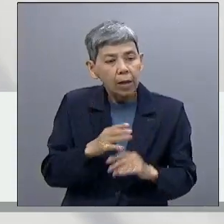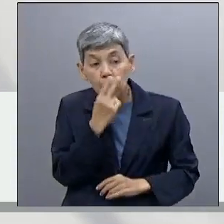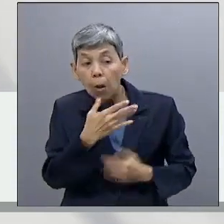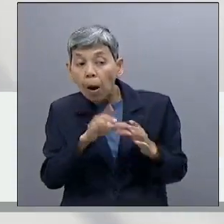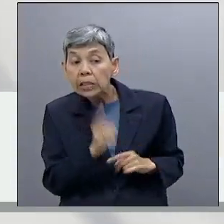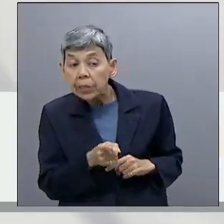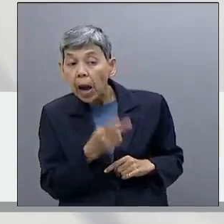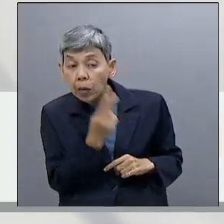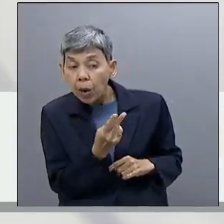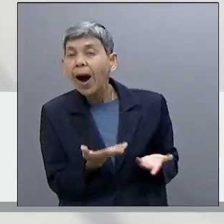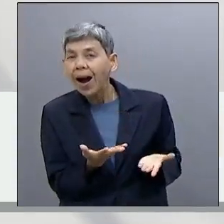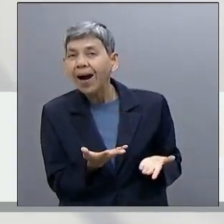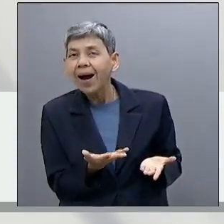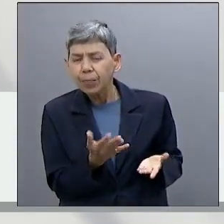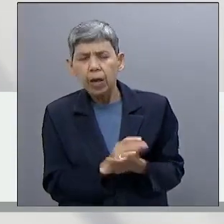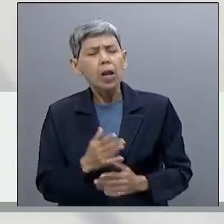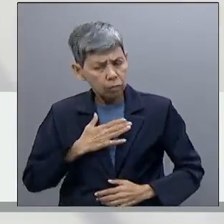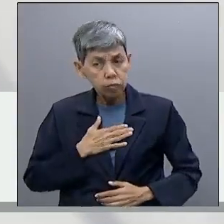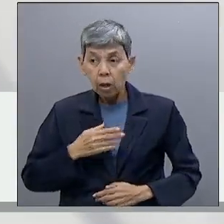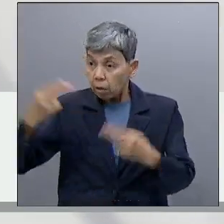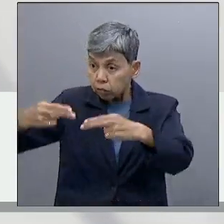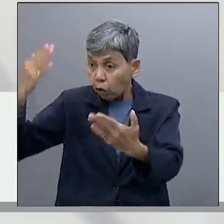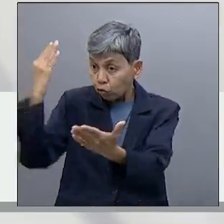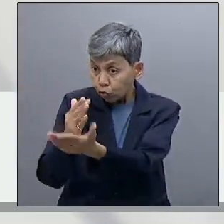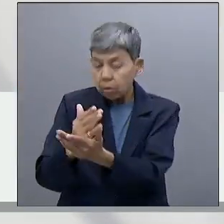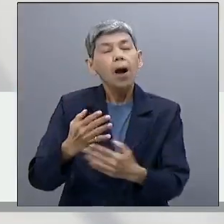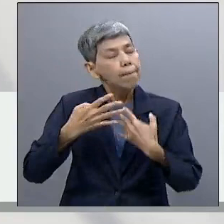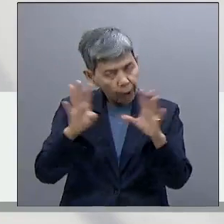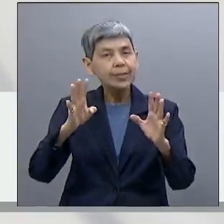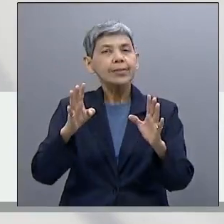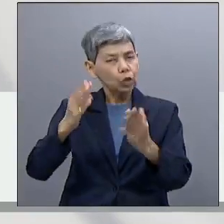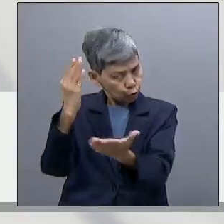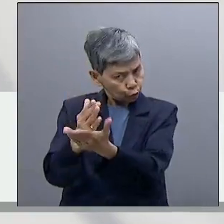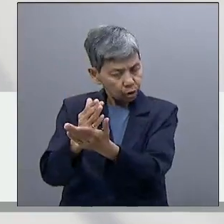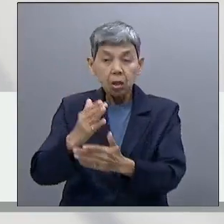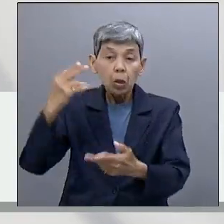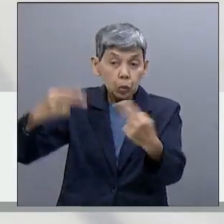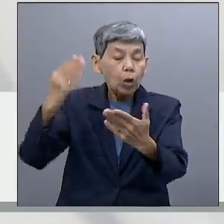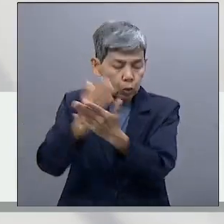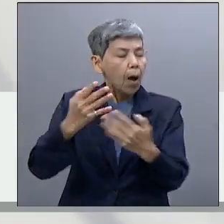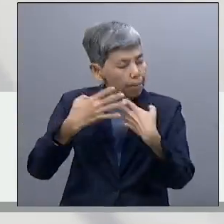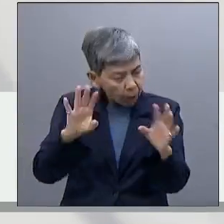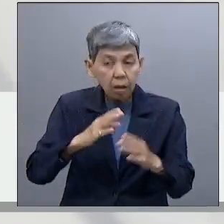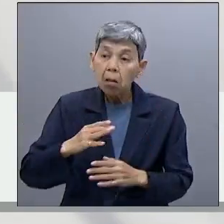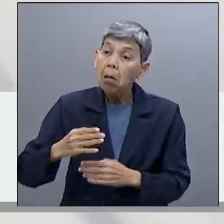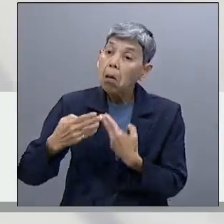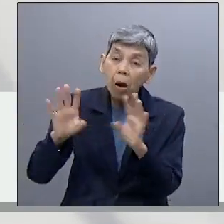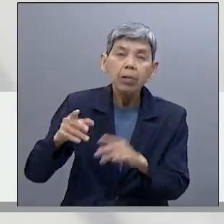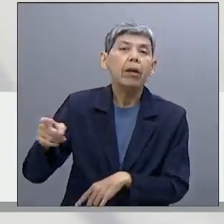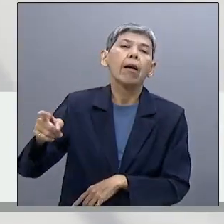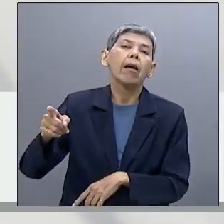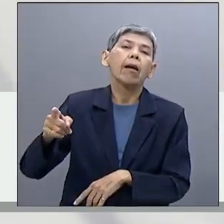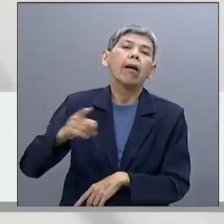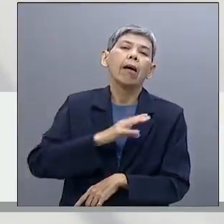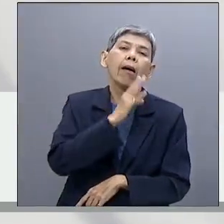ย ค ่ ะ ใช่มั้ยเพราะเขาบอกว่าถ้าปลอดภัยนี่จะปล่อยขอให้หยุดยิงถ้าหยุดยิงเขาจะปล่อยถ้าไม่ปล่อยแสดงว่าคุณพูดเท็